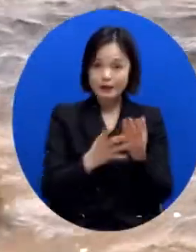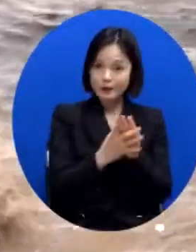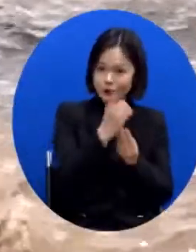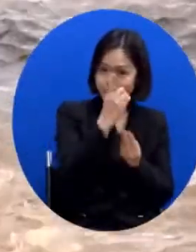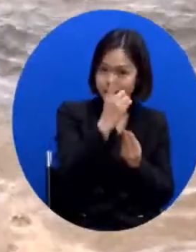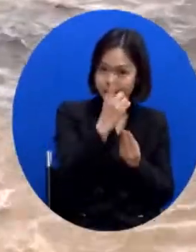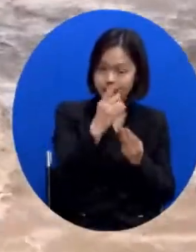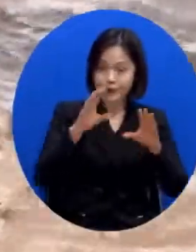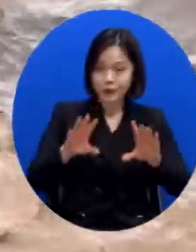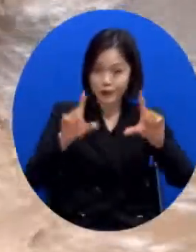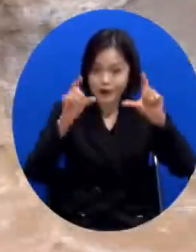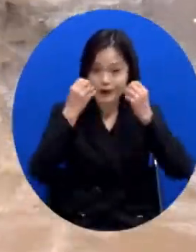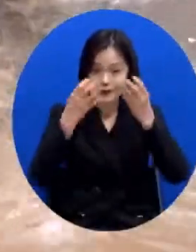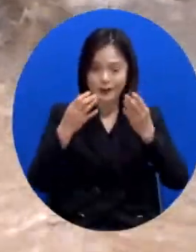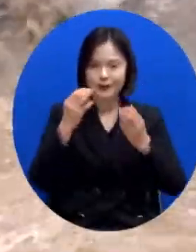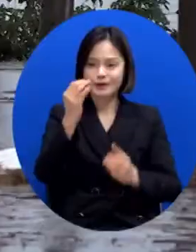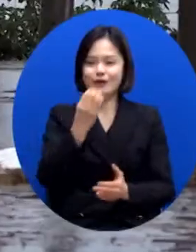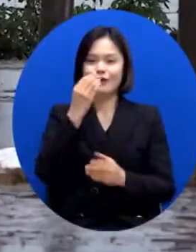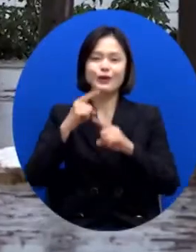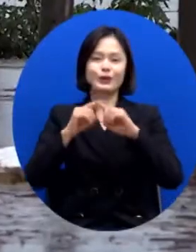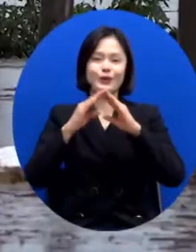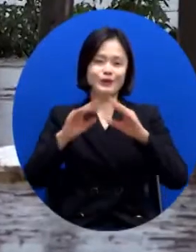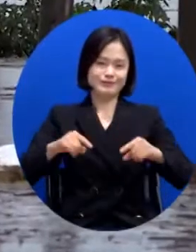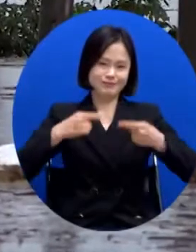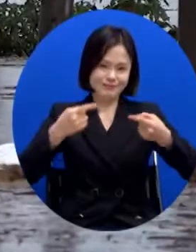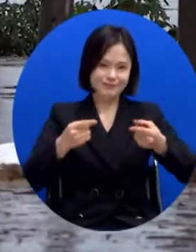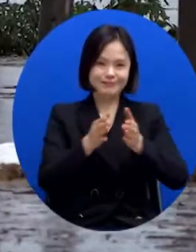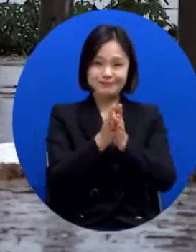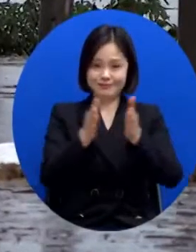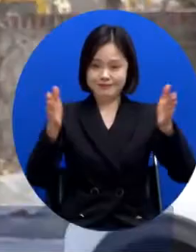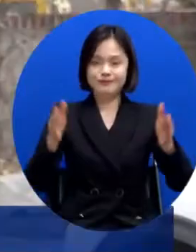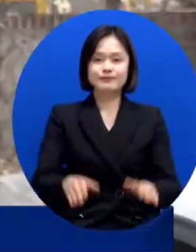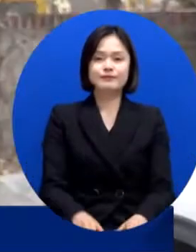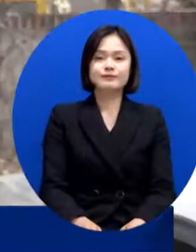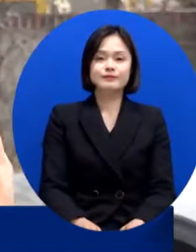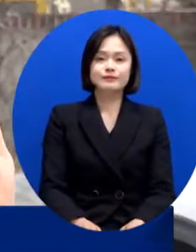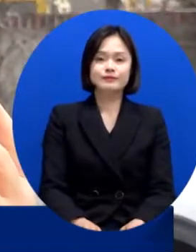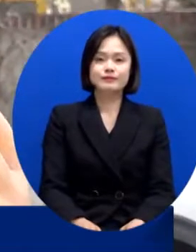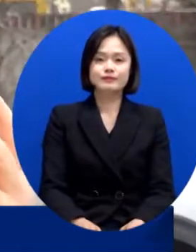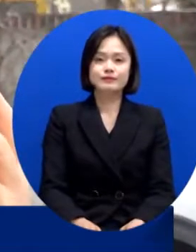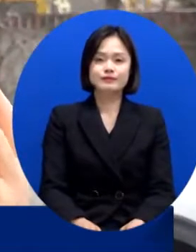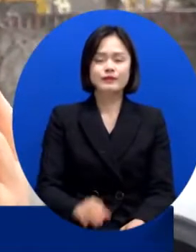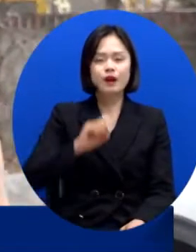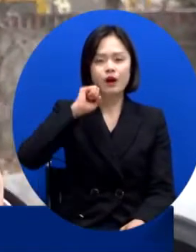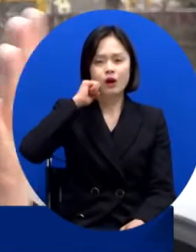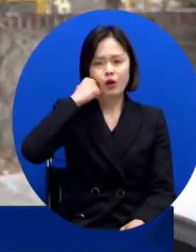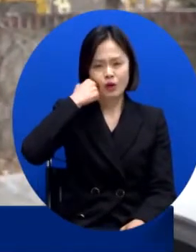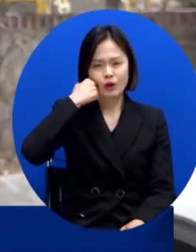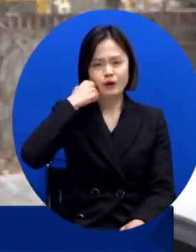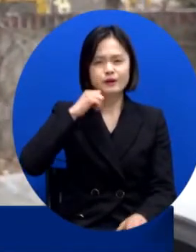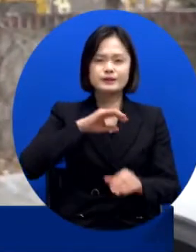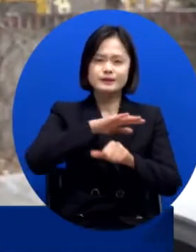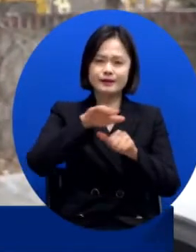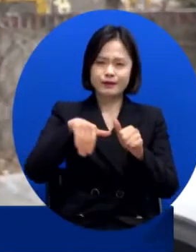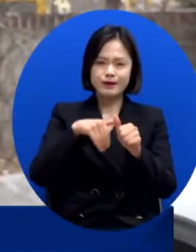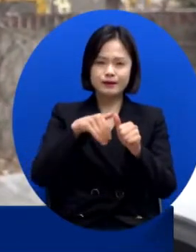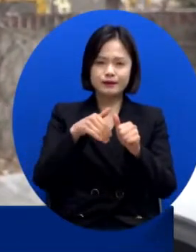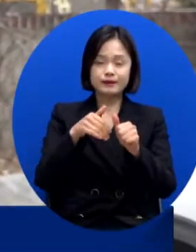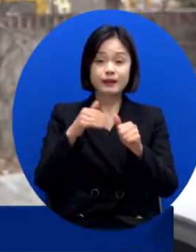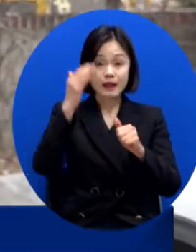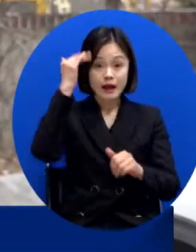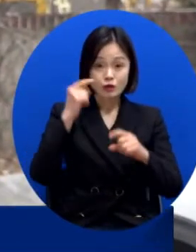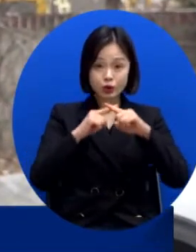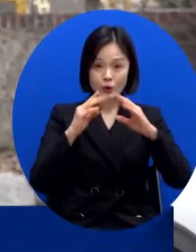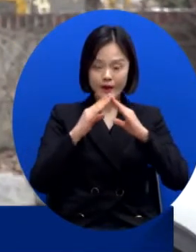올해는 기독교 대한 성결교회 동참했습니다 어려운 시계의 한국교회가 사회적인 책임을 좀 감당